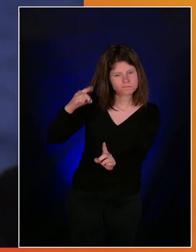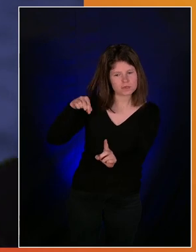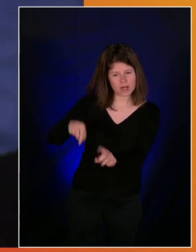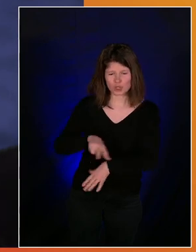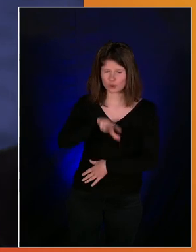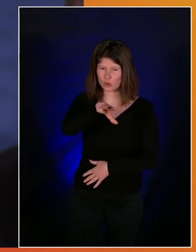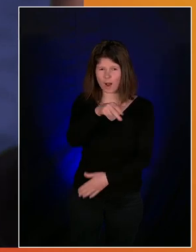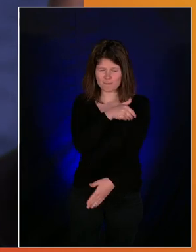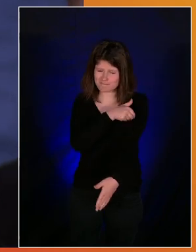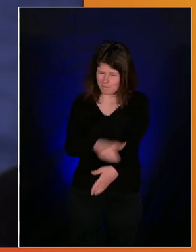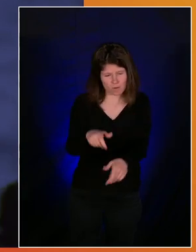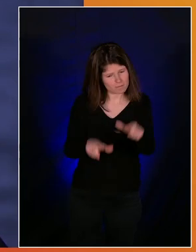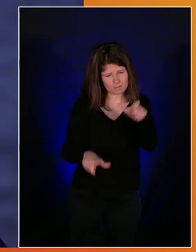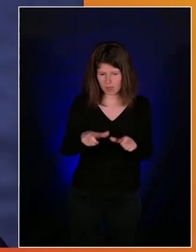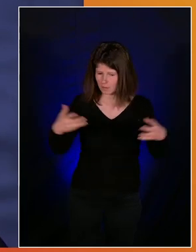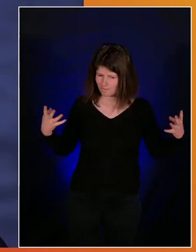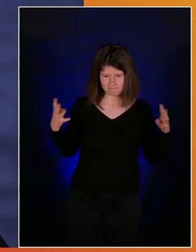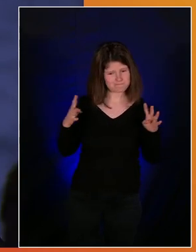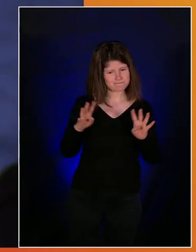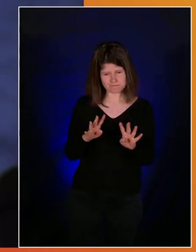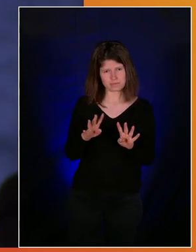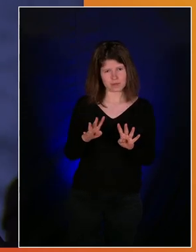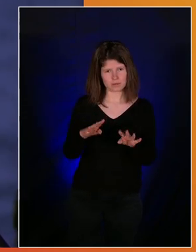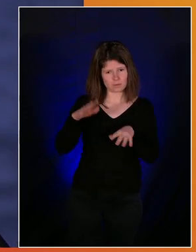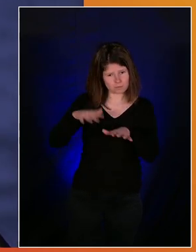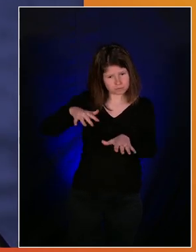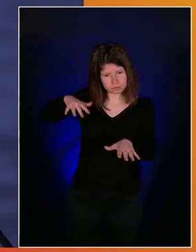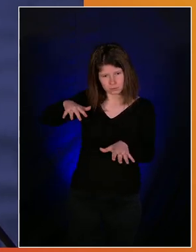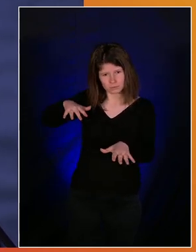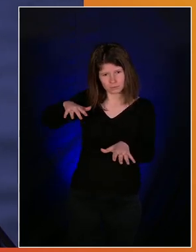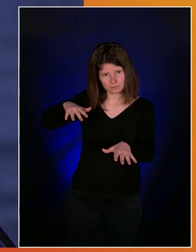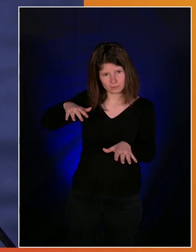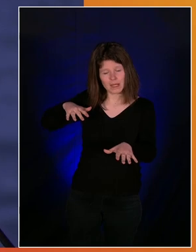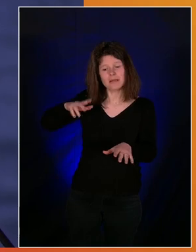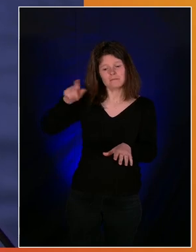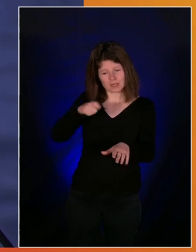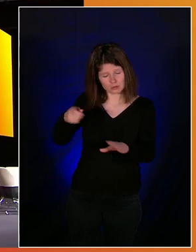3 millions dans le pays si d'ici là, la réforme n'est pas retirée.